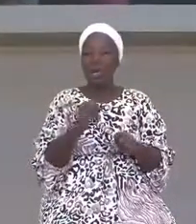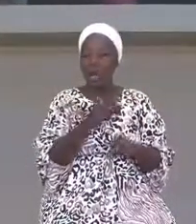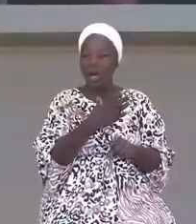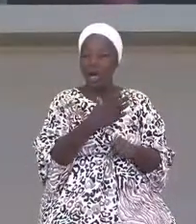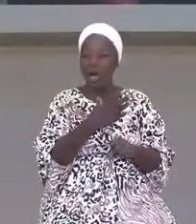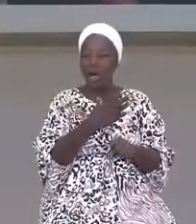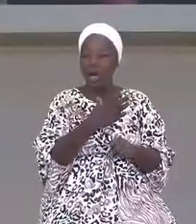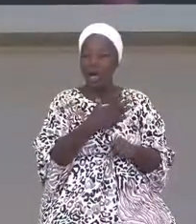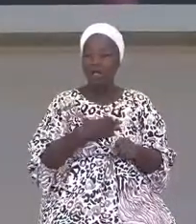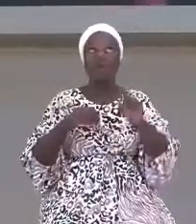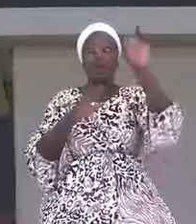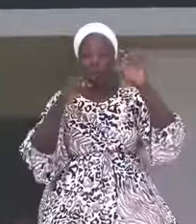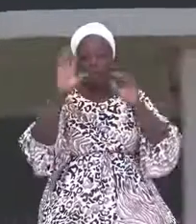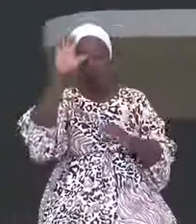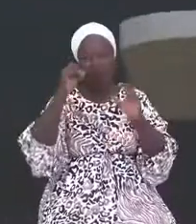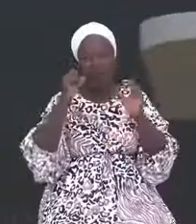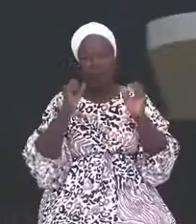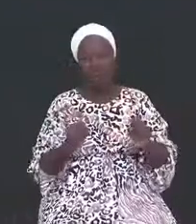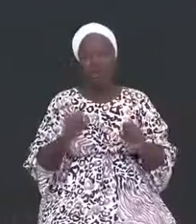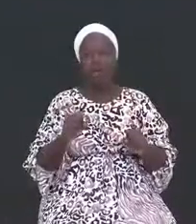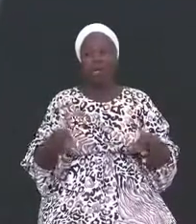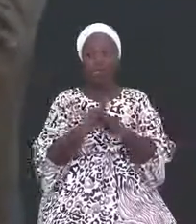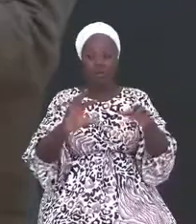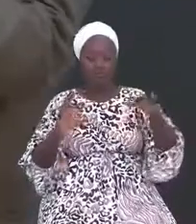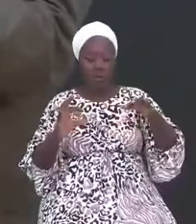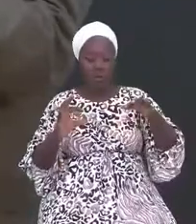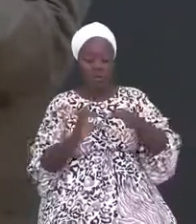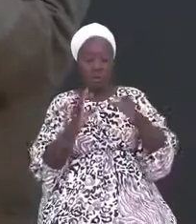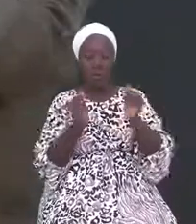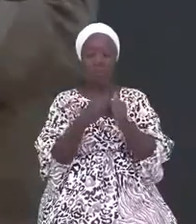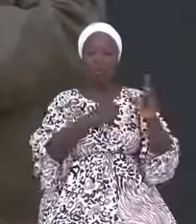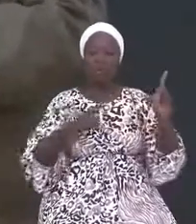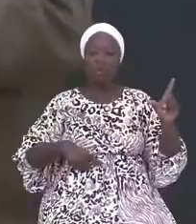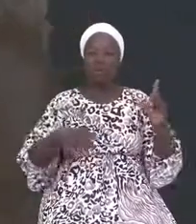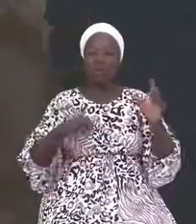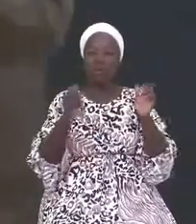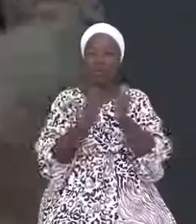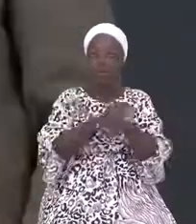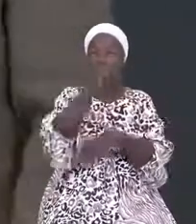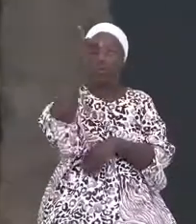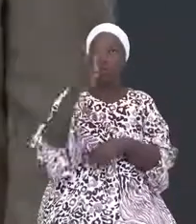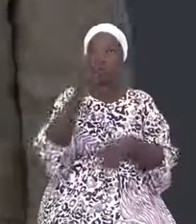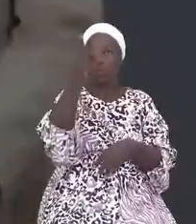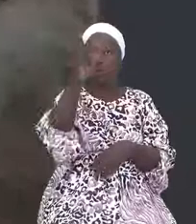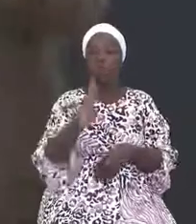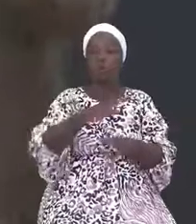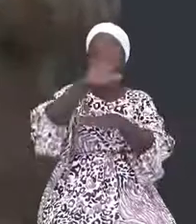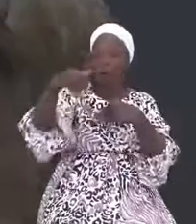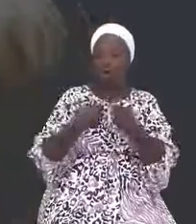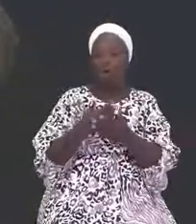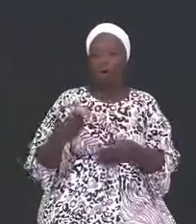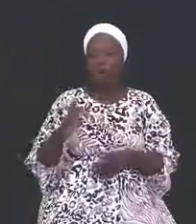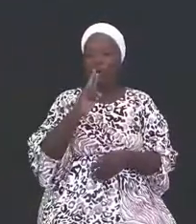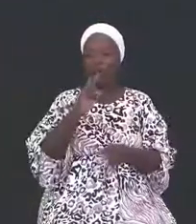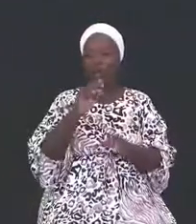ta puissance, la puissance, comme tu es connecté au Seigneur, à Dieu, tout est possible. Quel